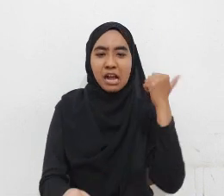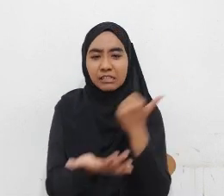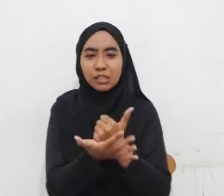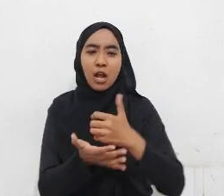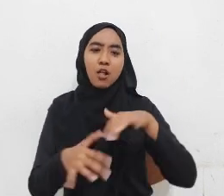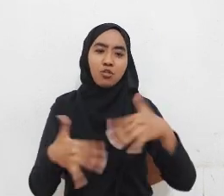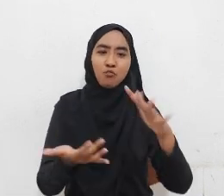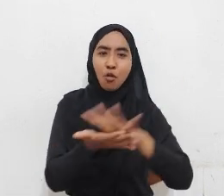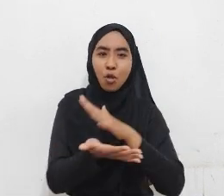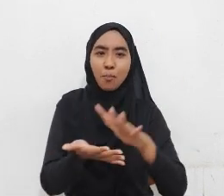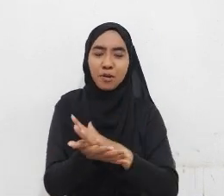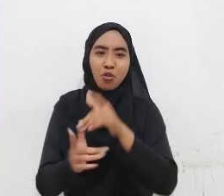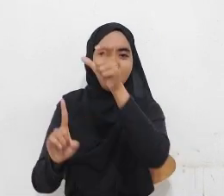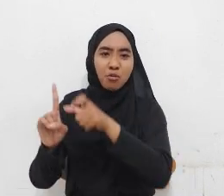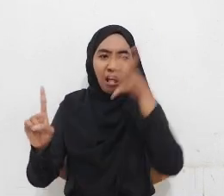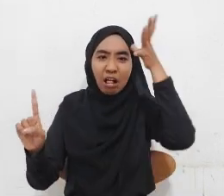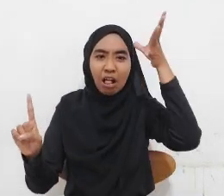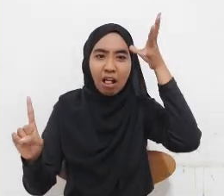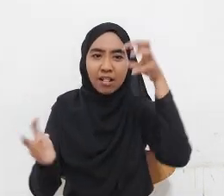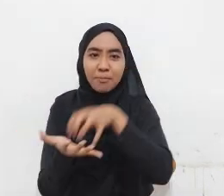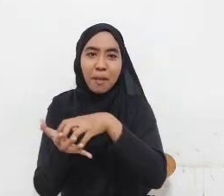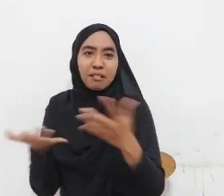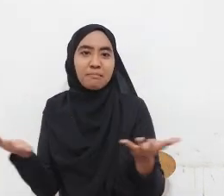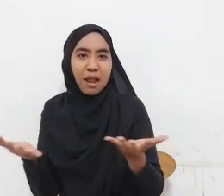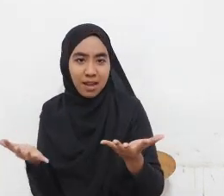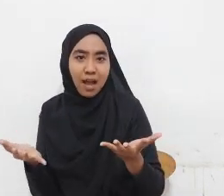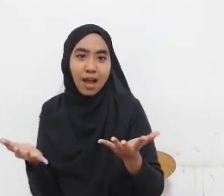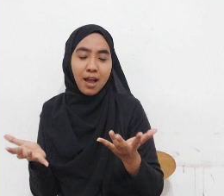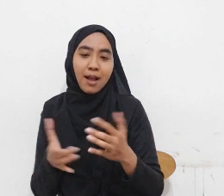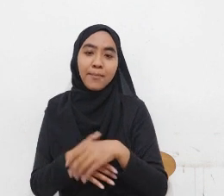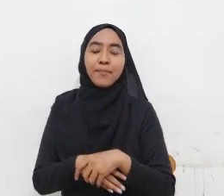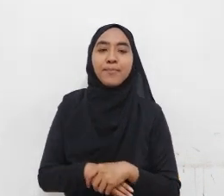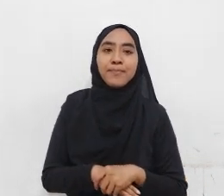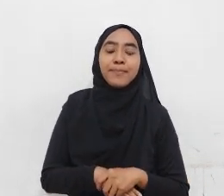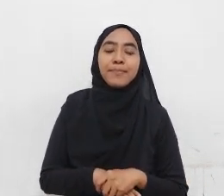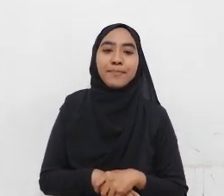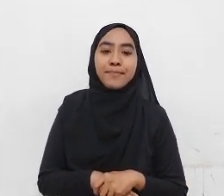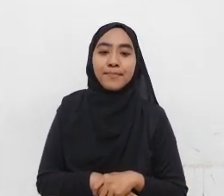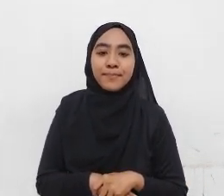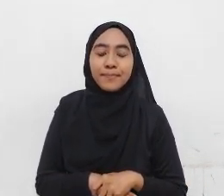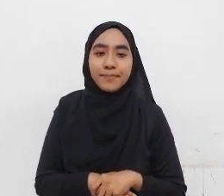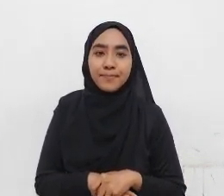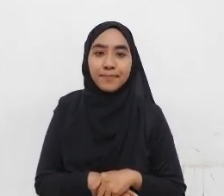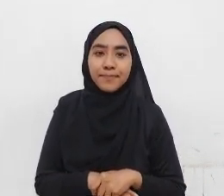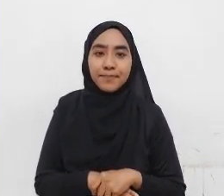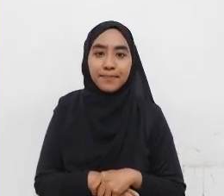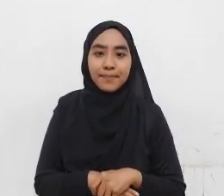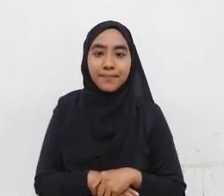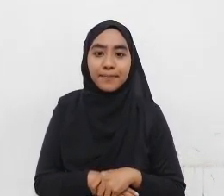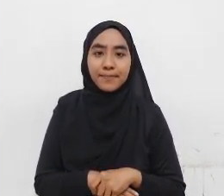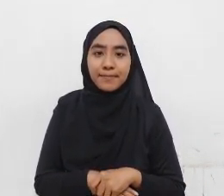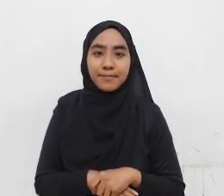4. Asli dan fotokopi surat keterangan goib dari kelurahan jika tergugat atau termohon